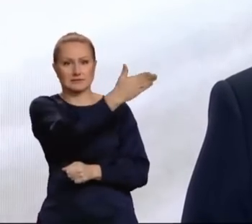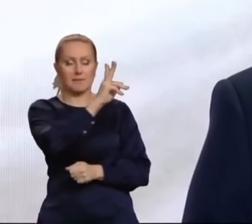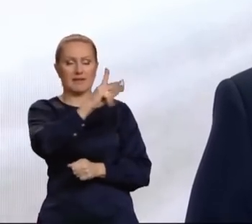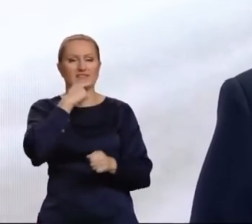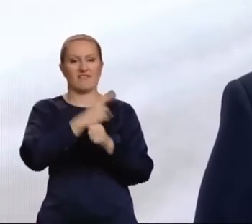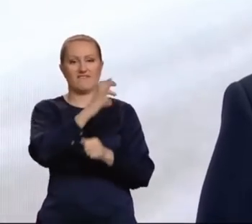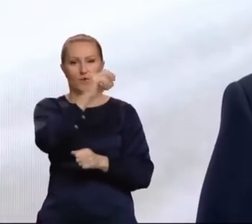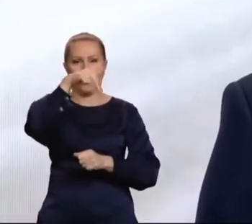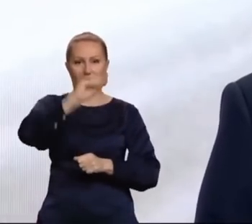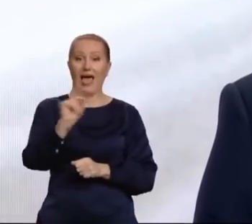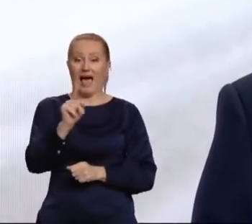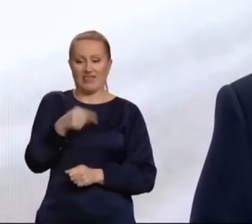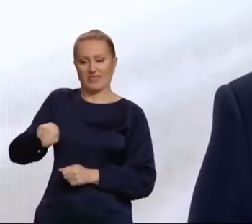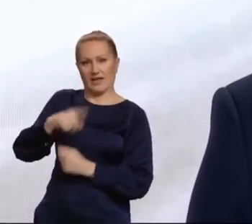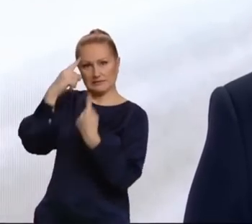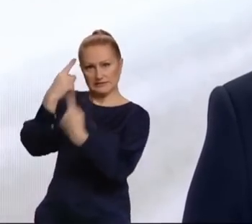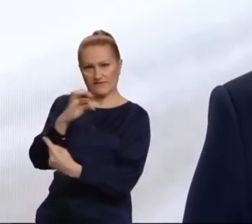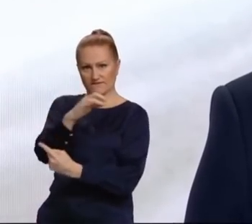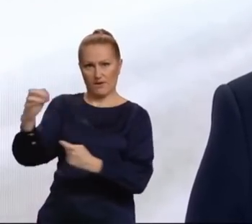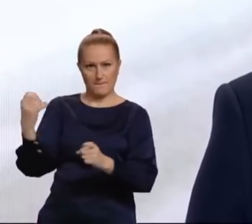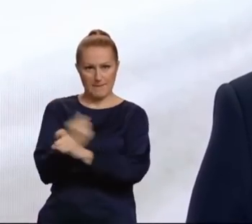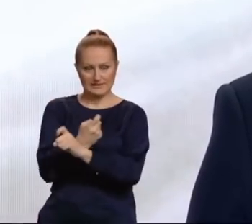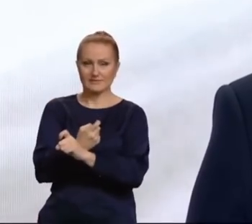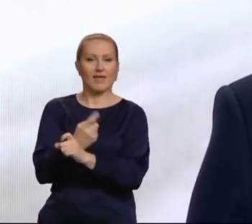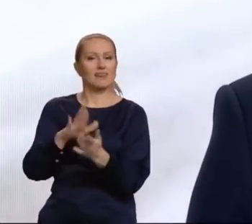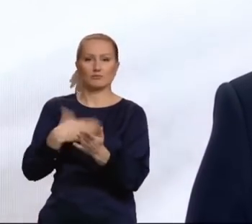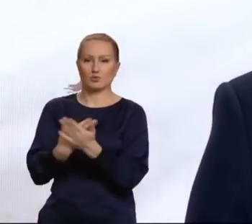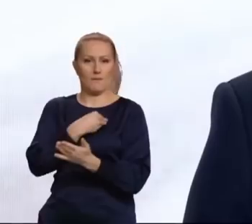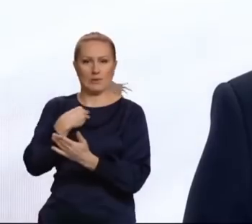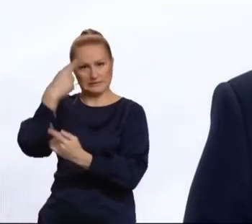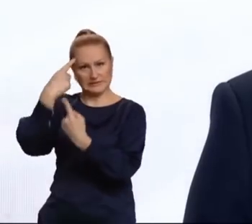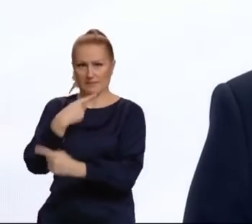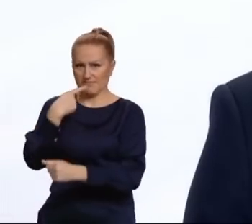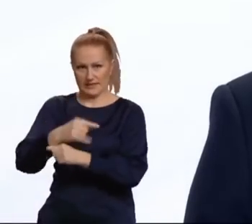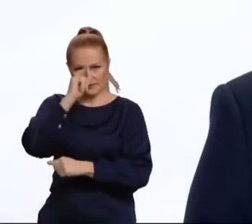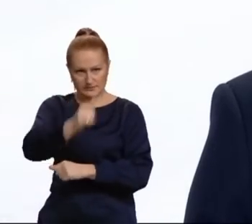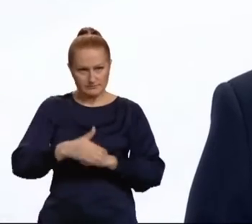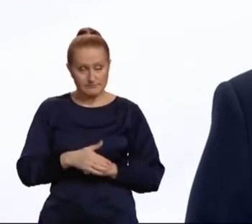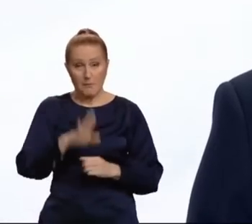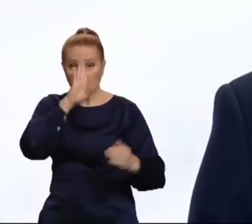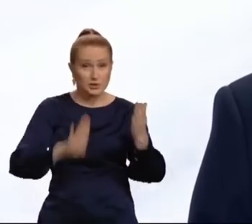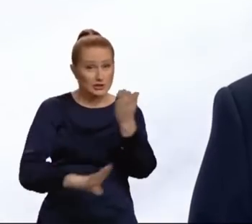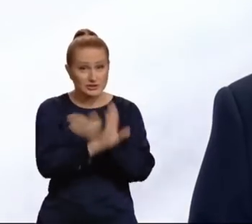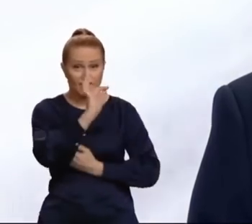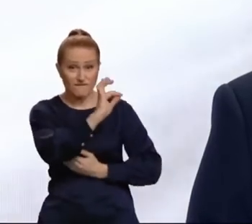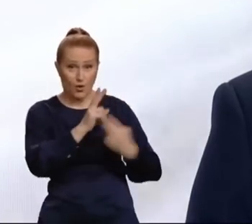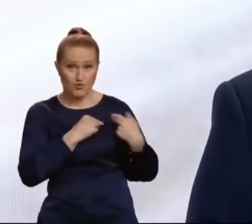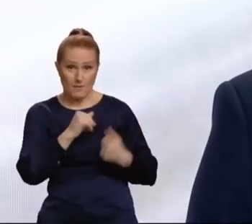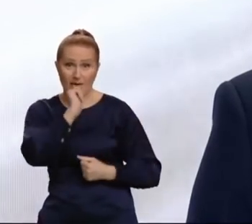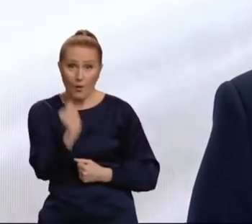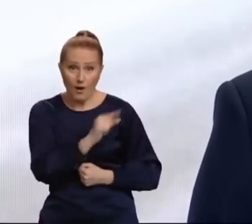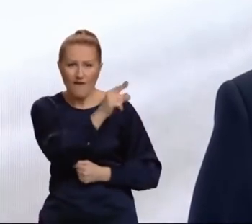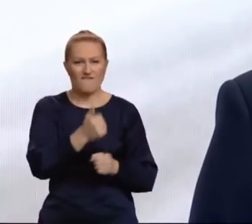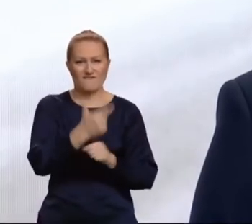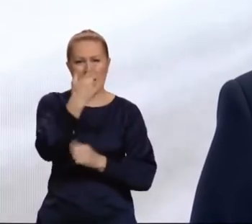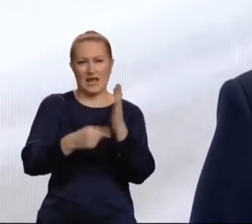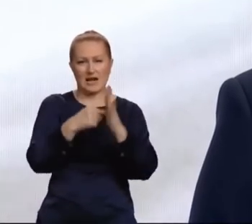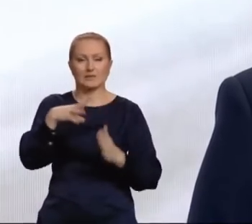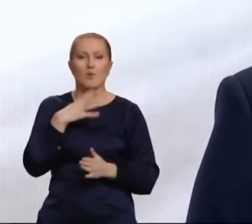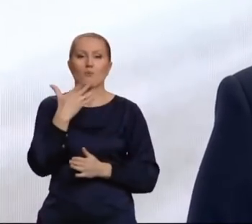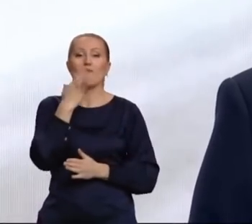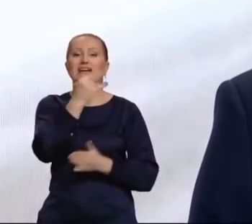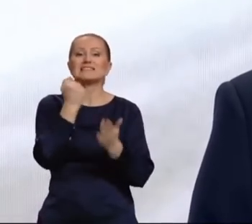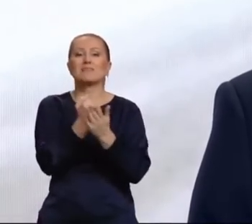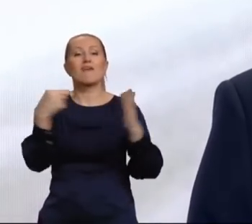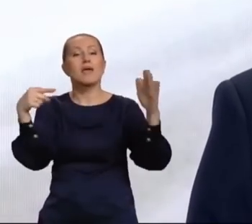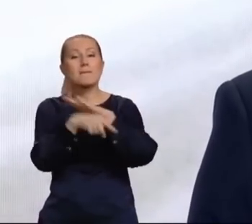Unia Europejska, a nie państwa członkowskie, na przykład Polska. Przedstawiciele Komisji Europejskiej mówili wielokrotnie, że w sprawie migracji, choć